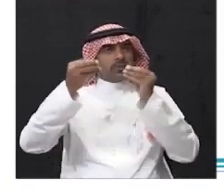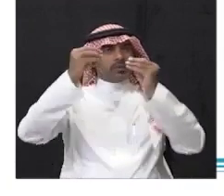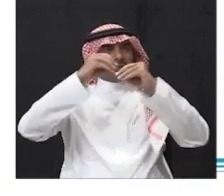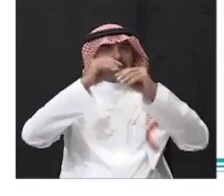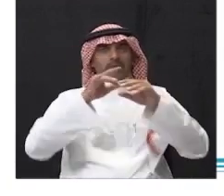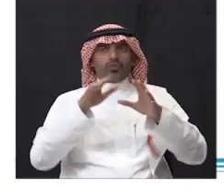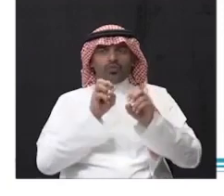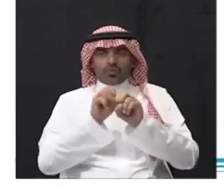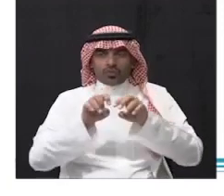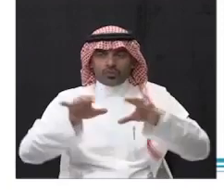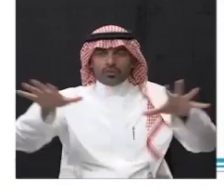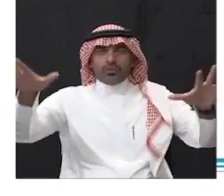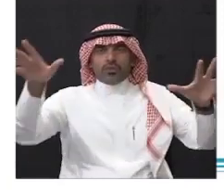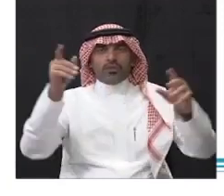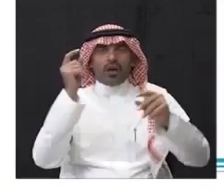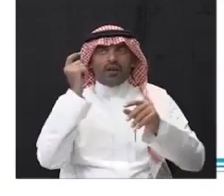فكريا.